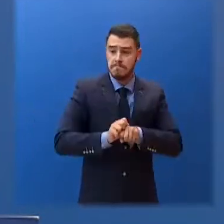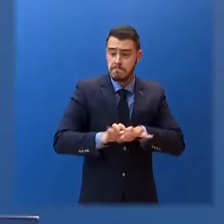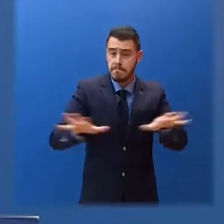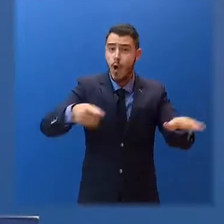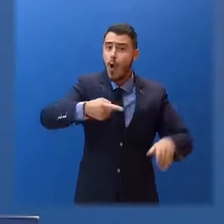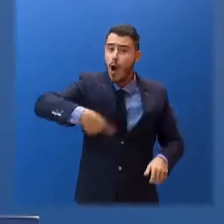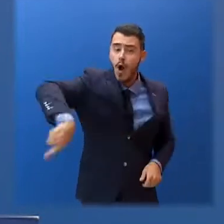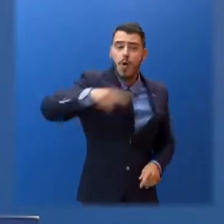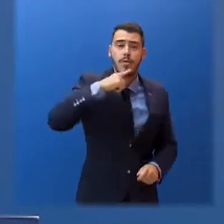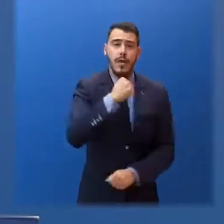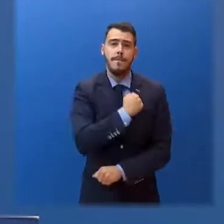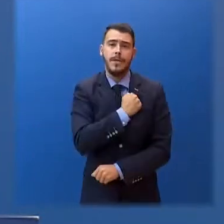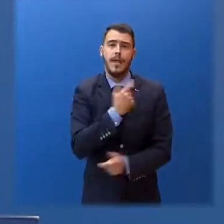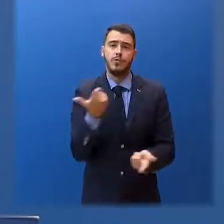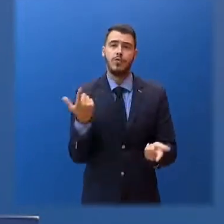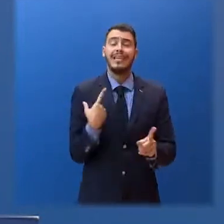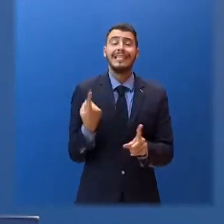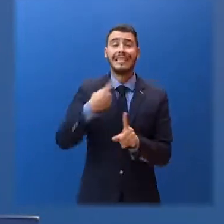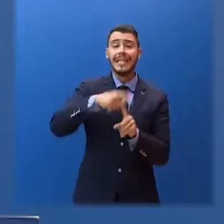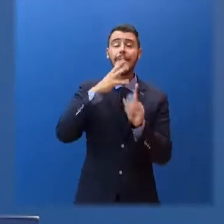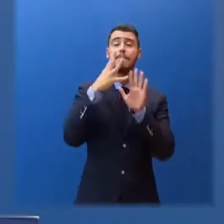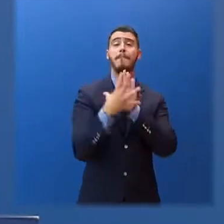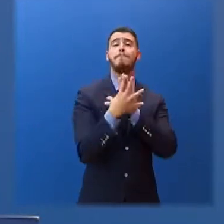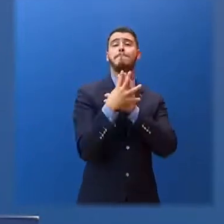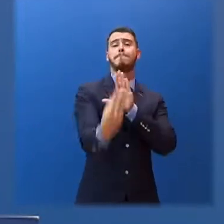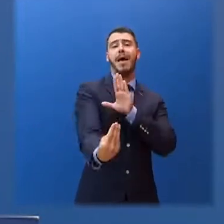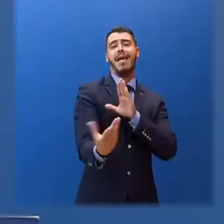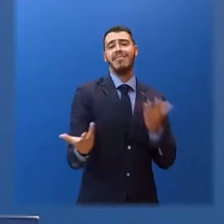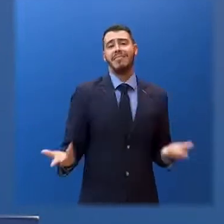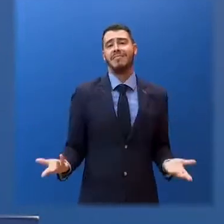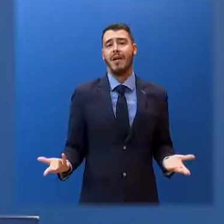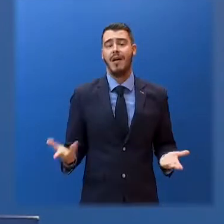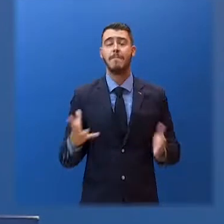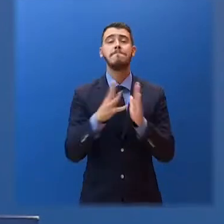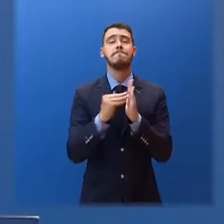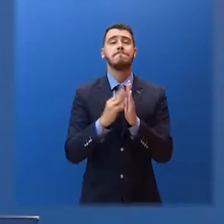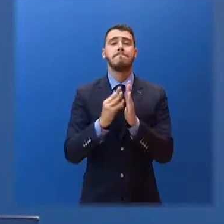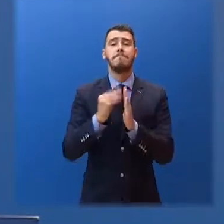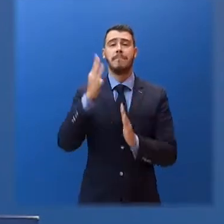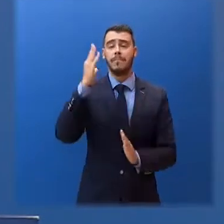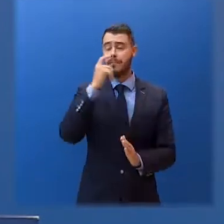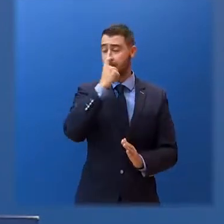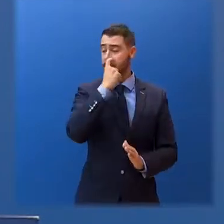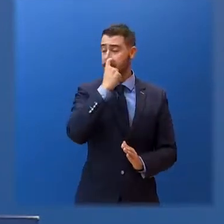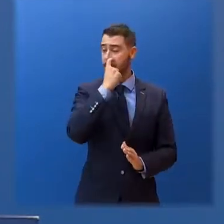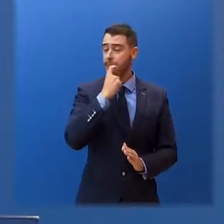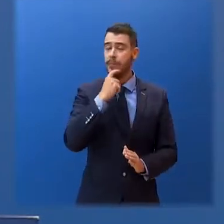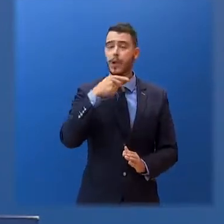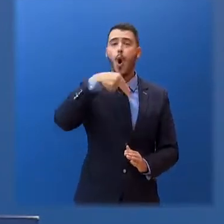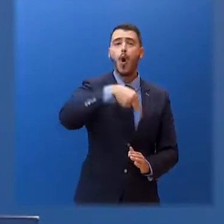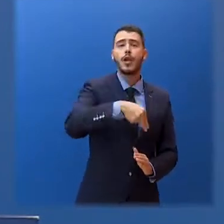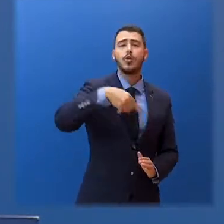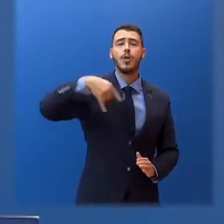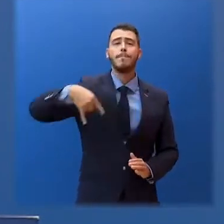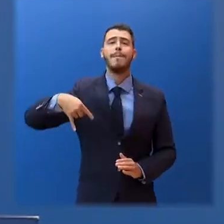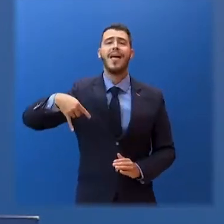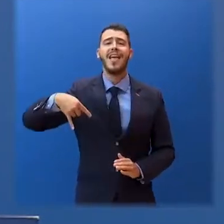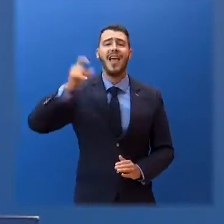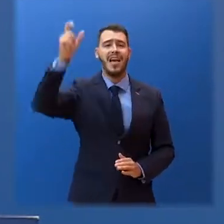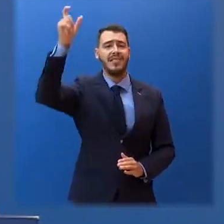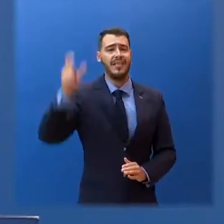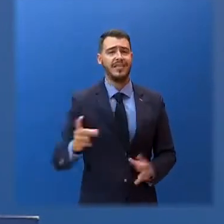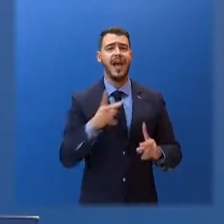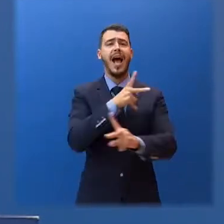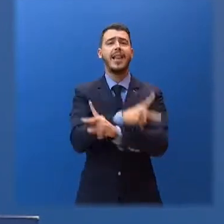με το παράδειγμα. Παραδείγματα όπως αυτά, με κορυφαίο το παράδειγμα του Νίκου Παπαθανάση, του υφυπουργού, του